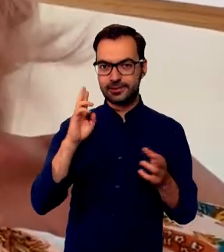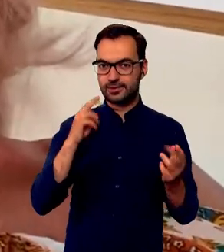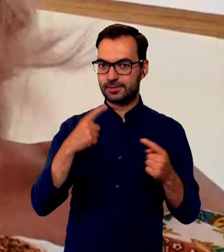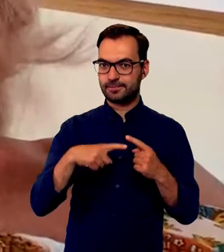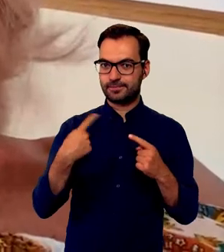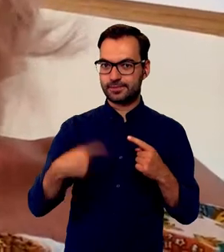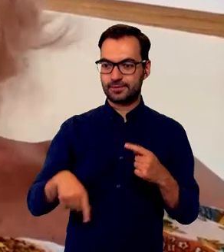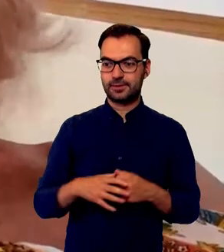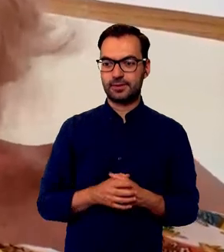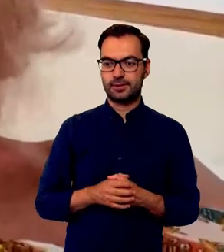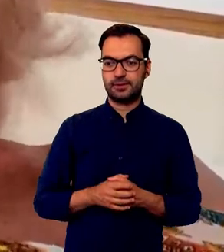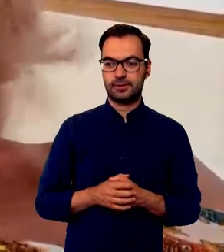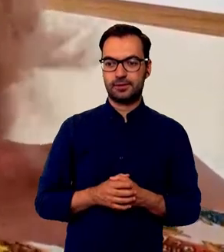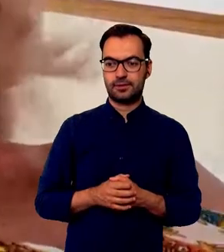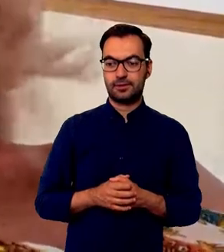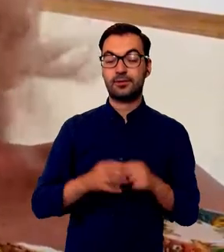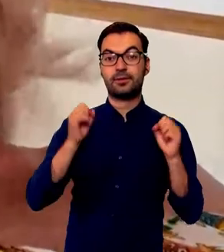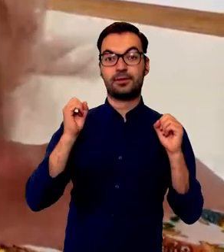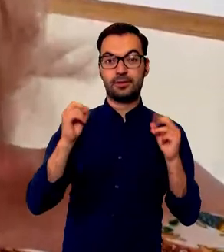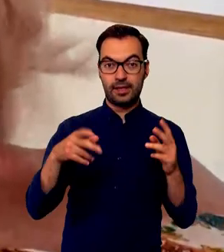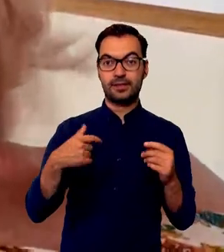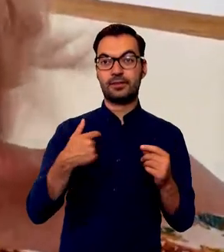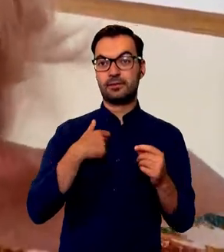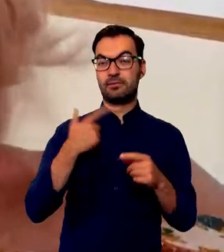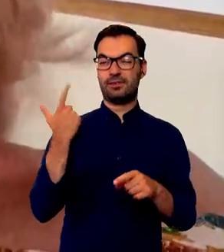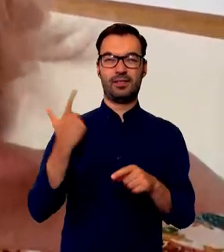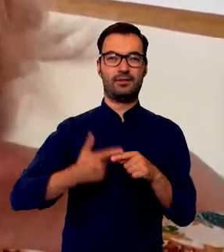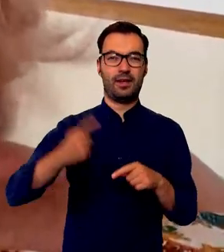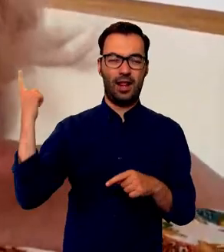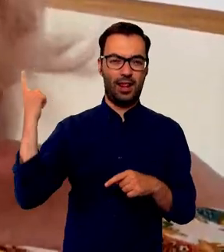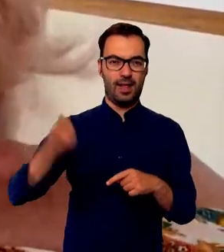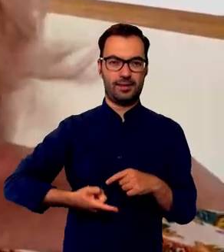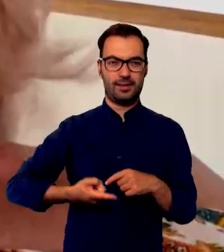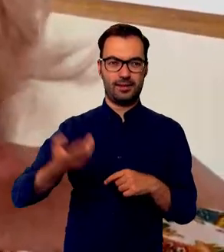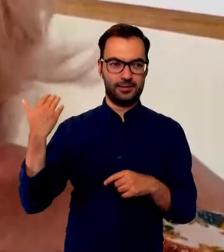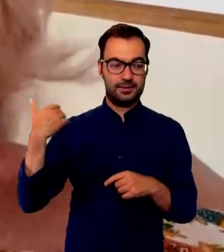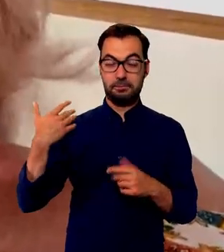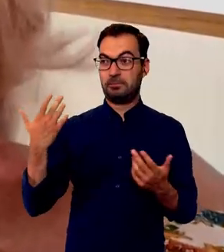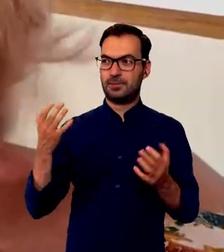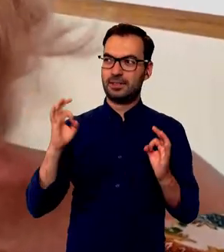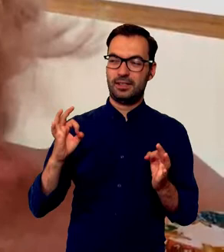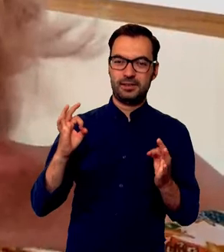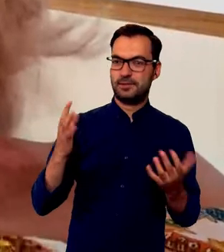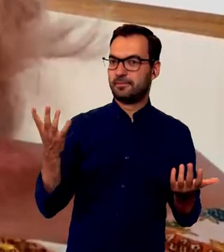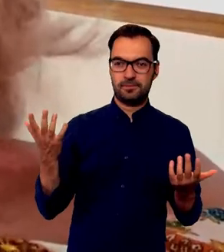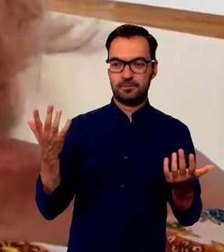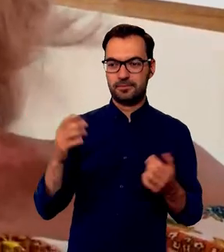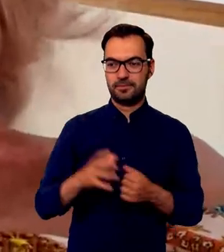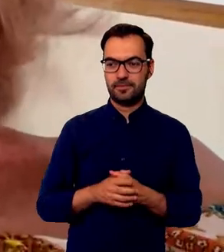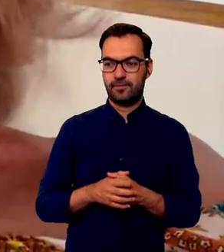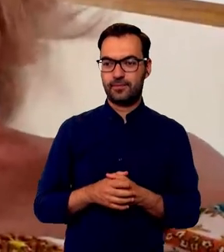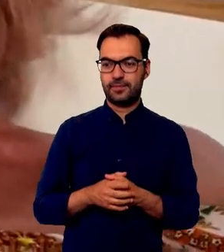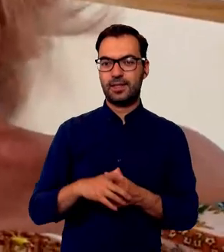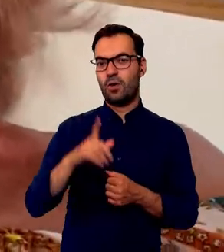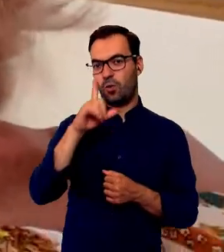I tak, ja jak 20 lat temu, słuchaj, w tej chwili jest dokładnie 20. rocznica moich